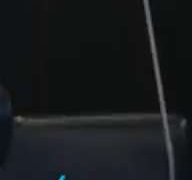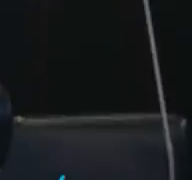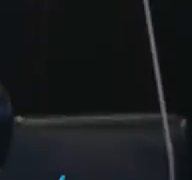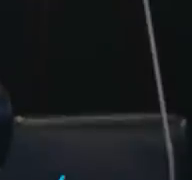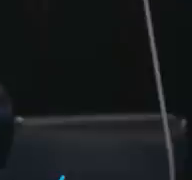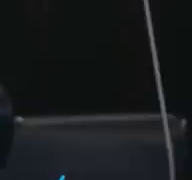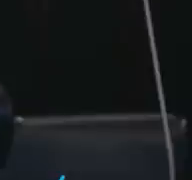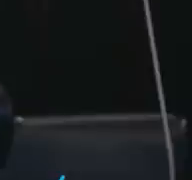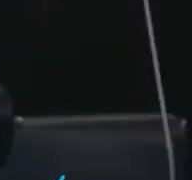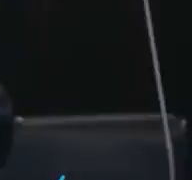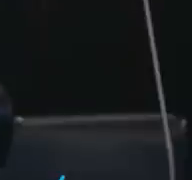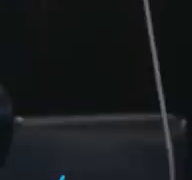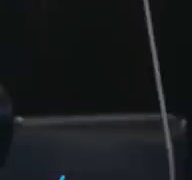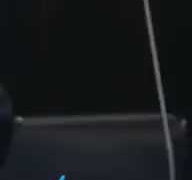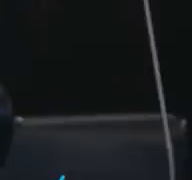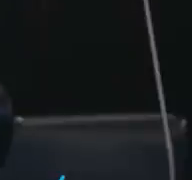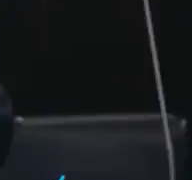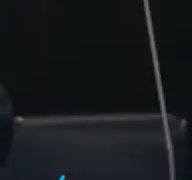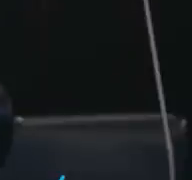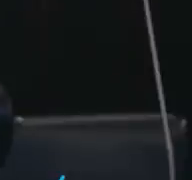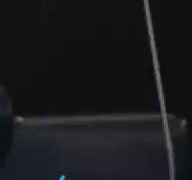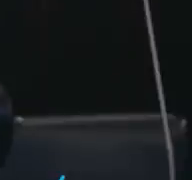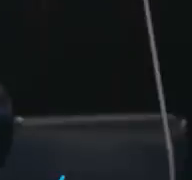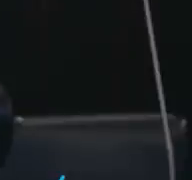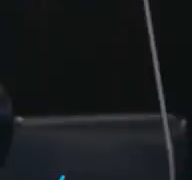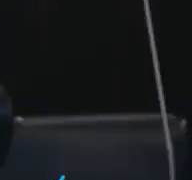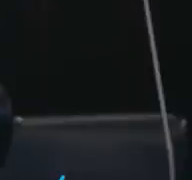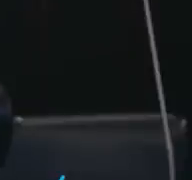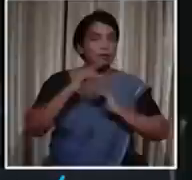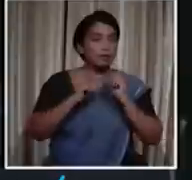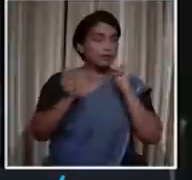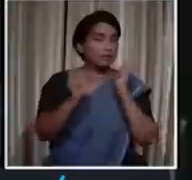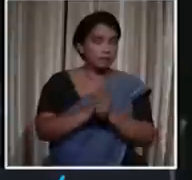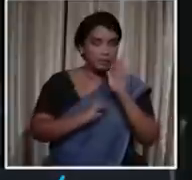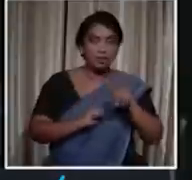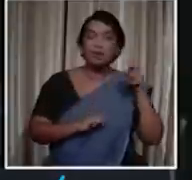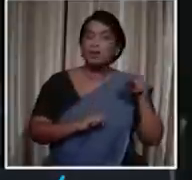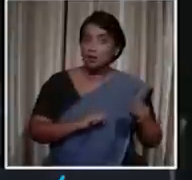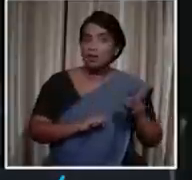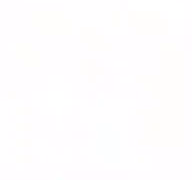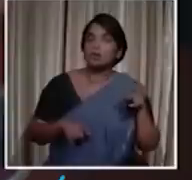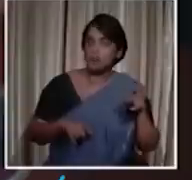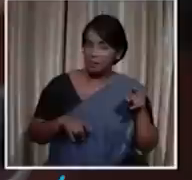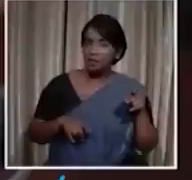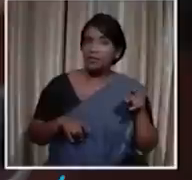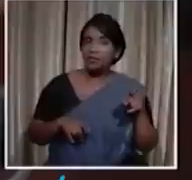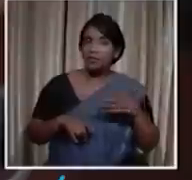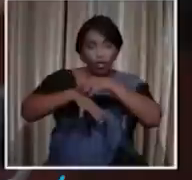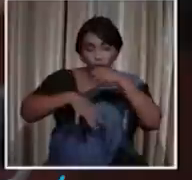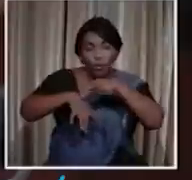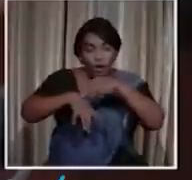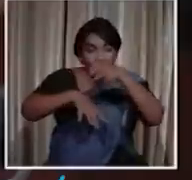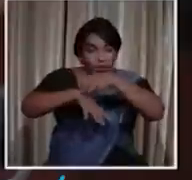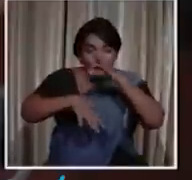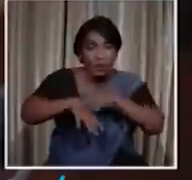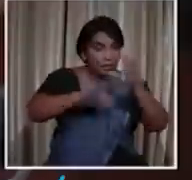මේ ව්‍යසනය පෙන්නලා ව්‍යසනයෙන් හොරුන්ට හොරකම් කරන්න පාර හදන එක මෙතන තමයි නියම ත්‍රස්තවාදී වැඩේ. තුවාලේ තියෙන තැනට ඒ